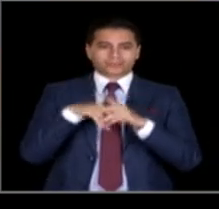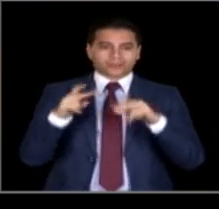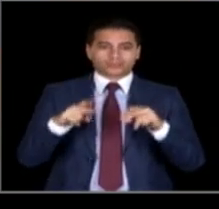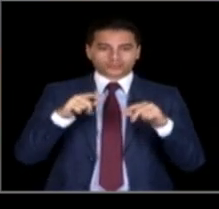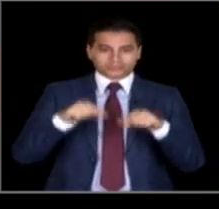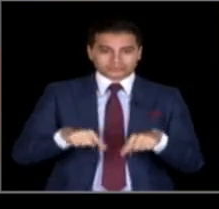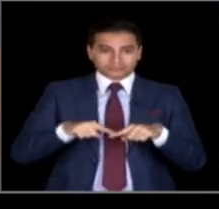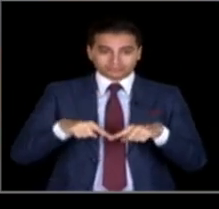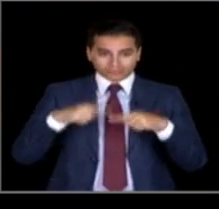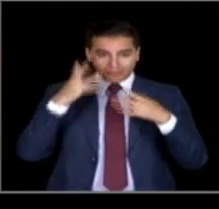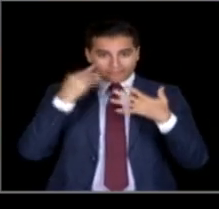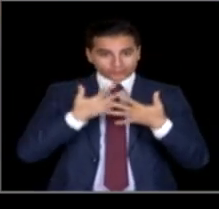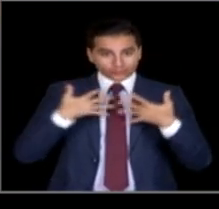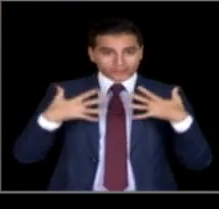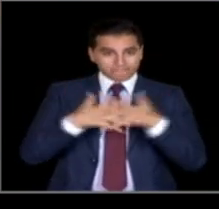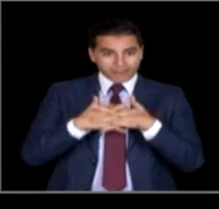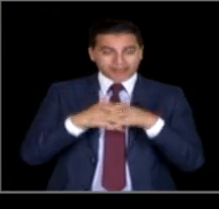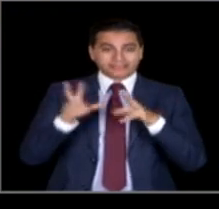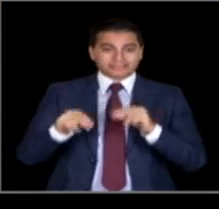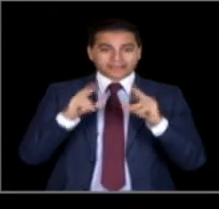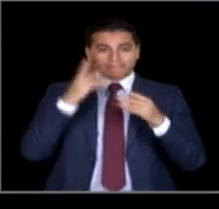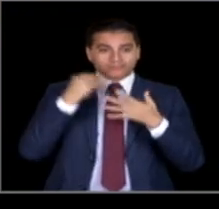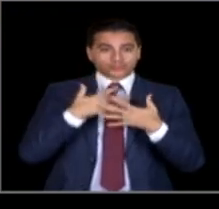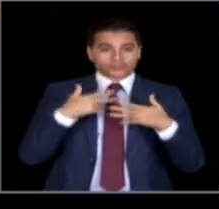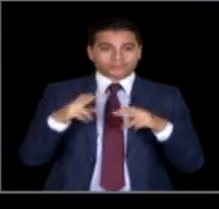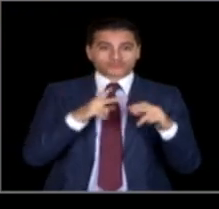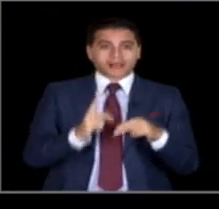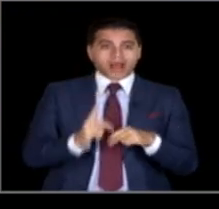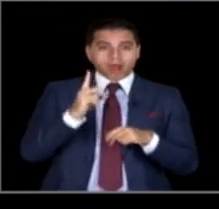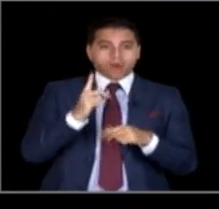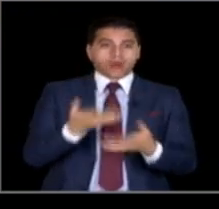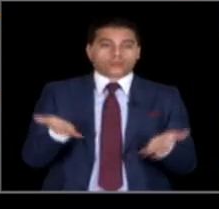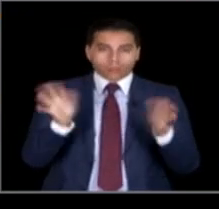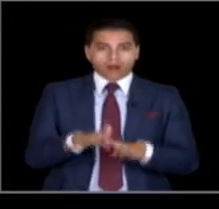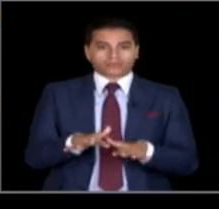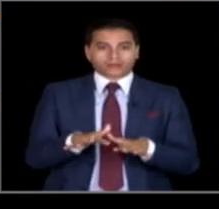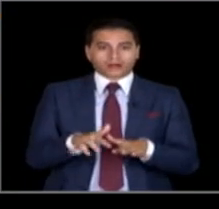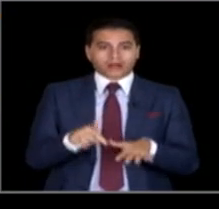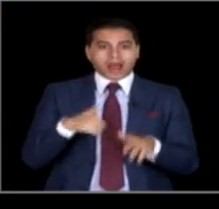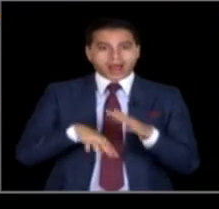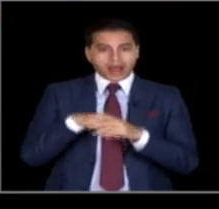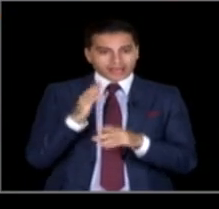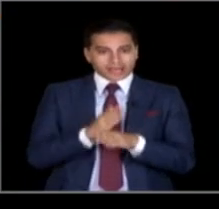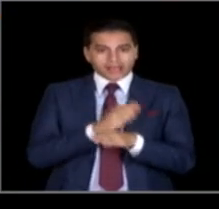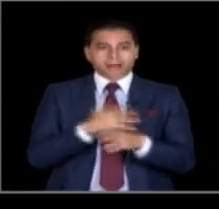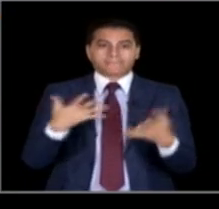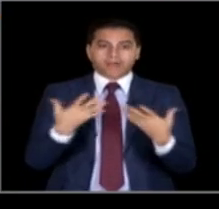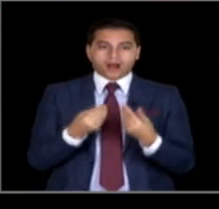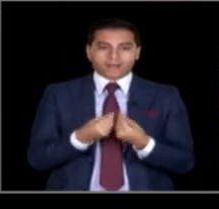الموسم ده أنتوا تستمتعوا معانا زي ما استمتعنا بالموسم الأولاني وأكتر كمان. هنتعب مع